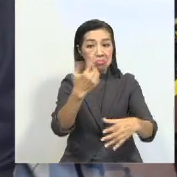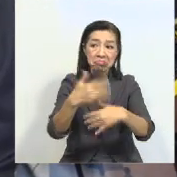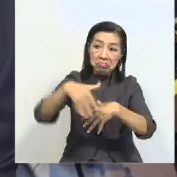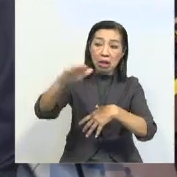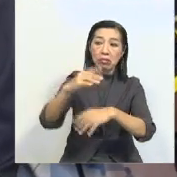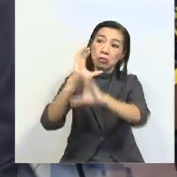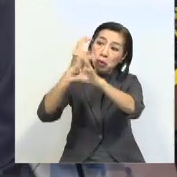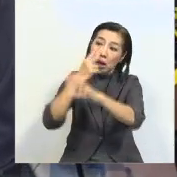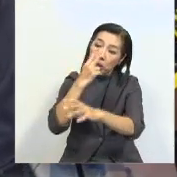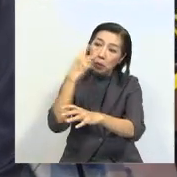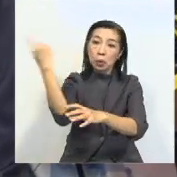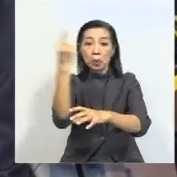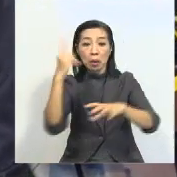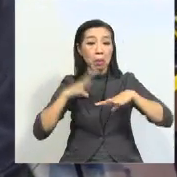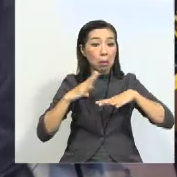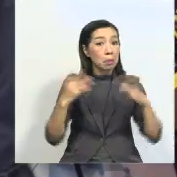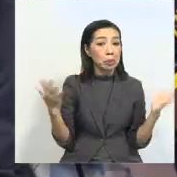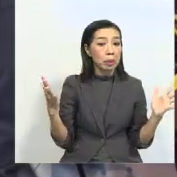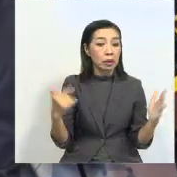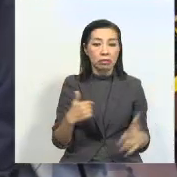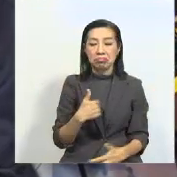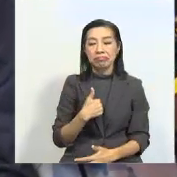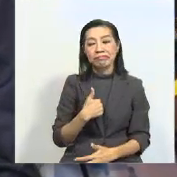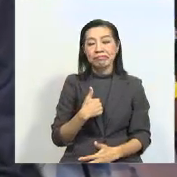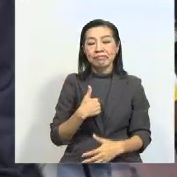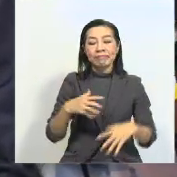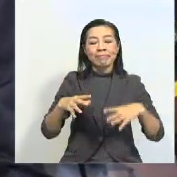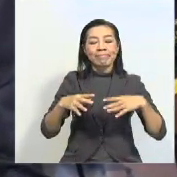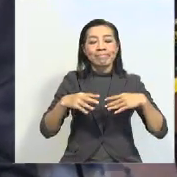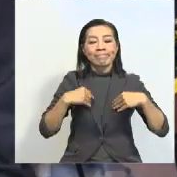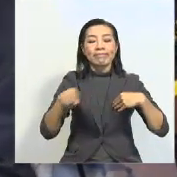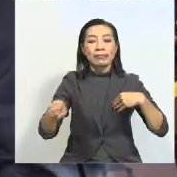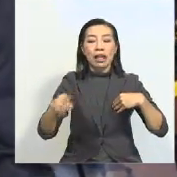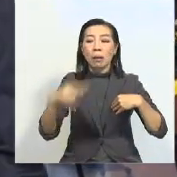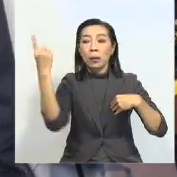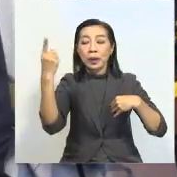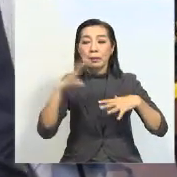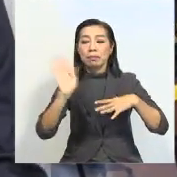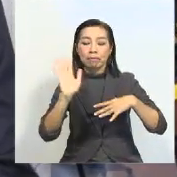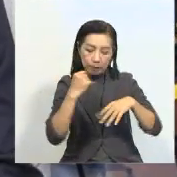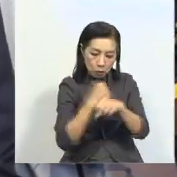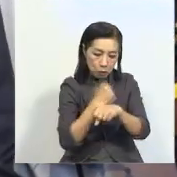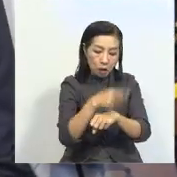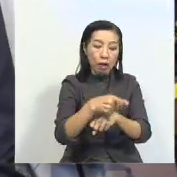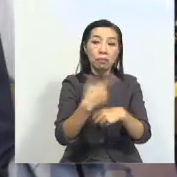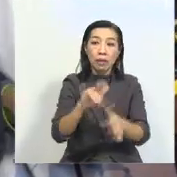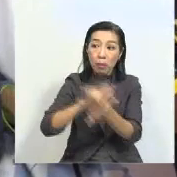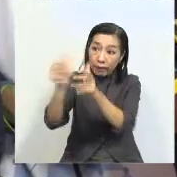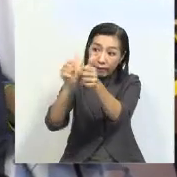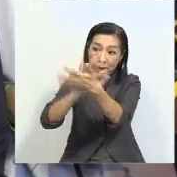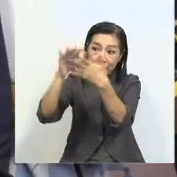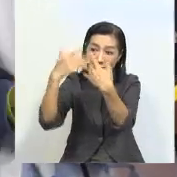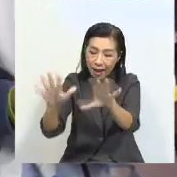หนังอะไรเหมือนรุ่น ก็ต้องยอมสละเวลาครับแต่ว่าพอแข่งเสร็จแล้วก็มีช่วงนั้น